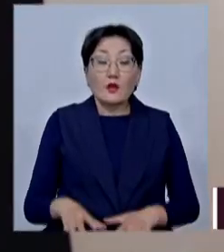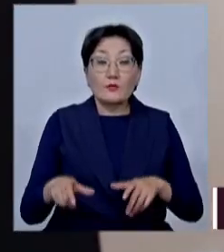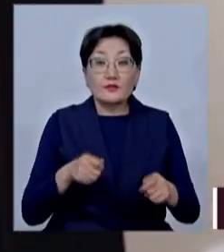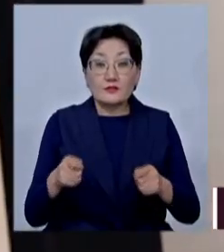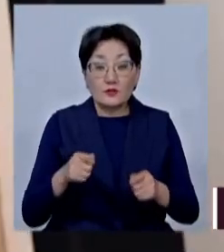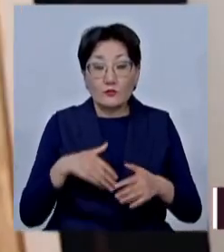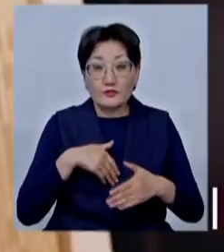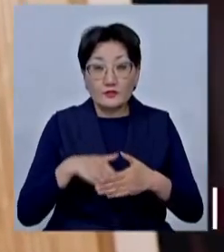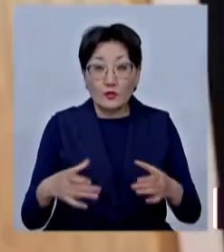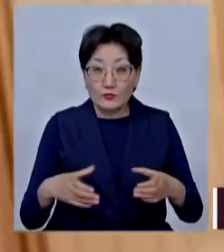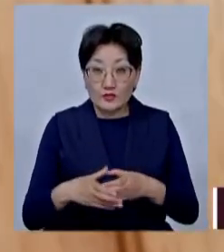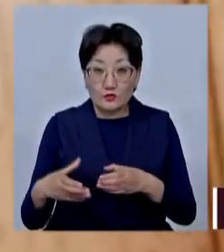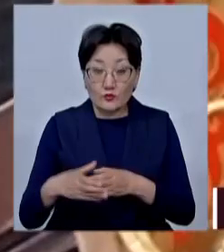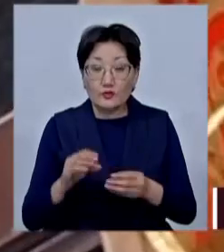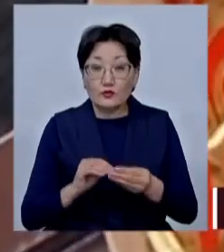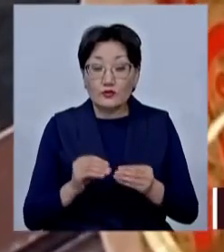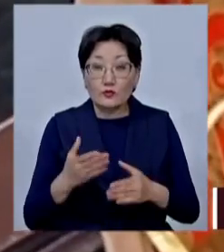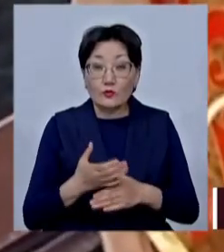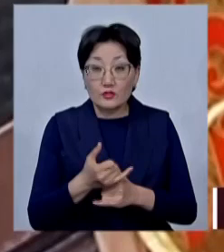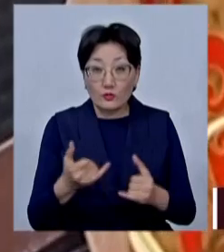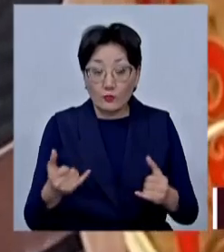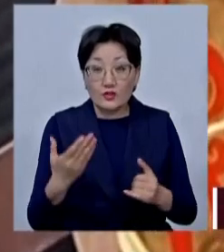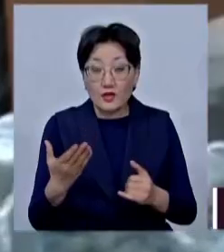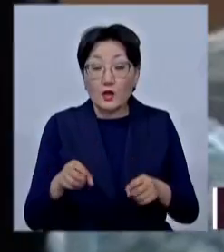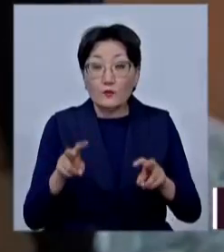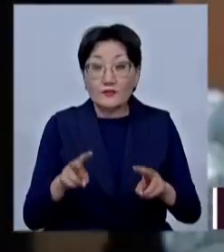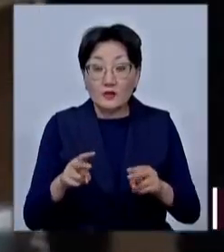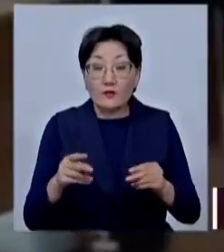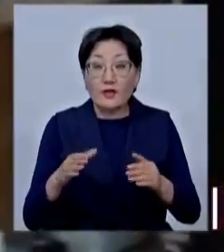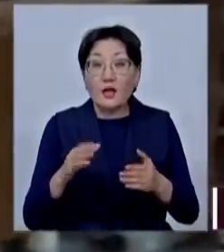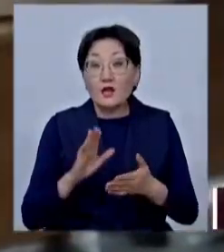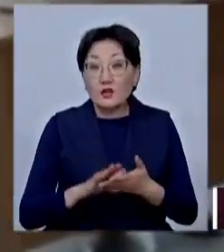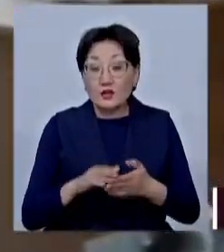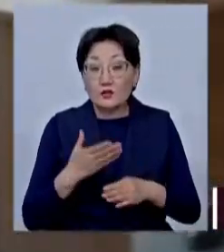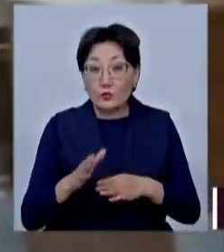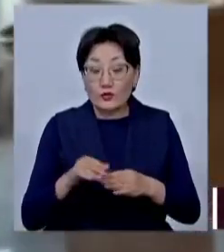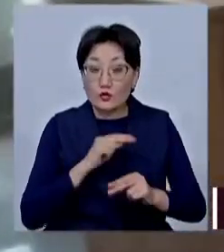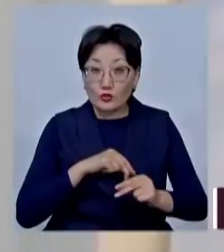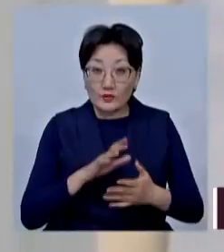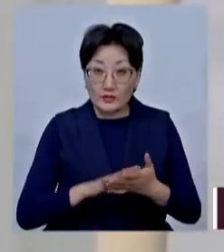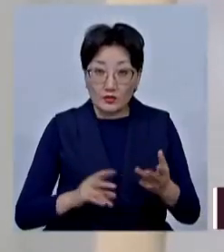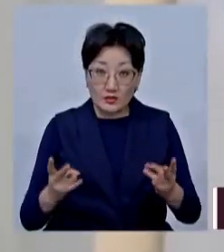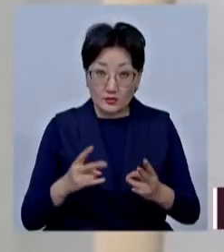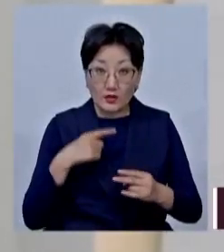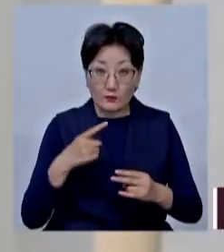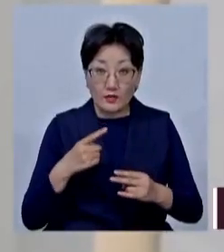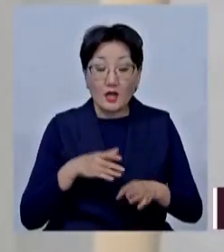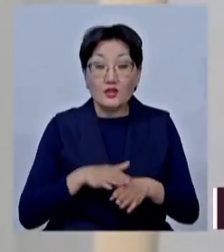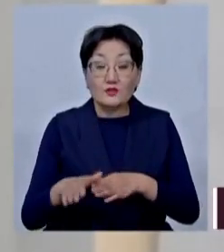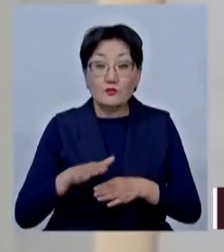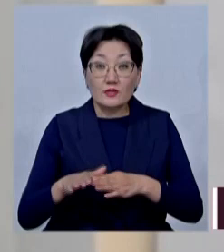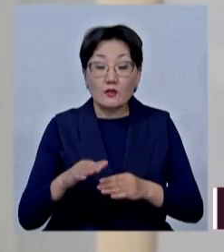Президент еріктілер ұйымдарына жүйелі қолдау көрсетіп, оларға арнайы гранттар бөлу жұмысын жалғастыру қажеттігін де айтты.